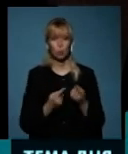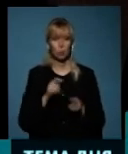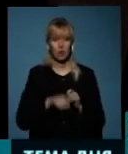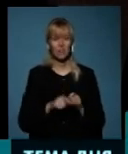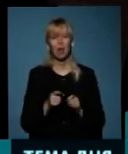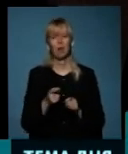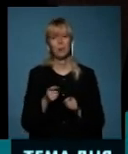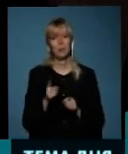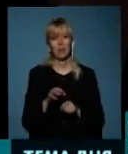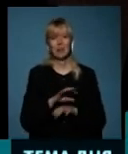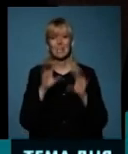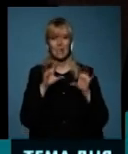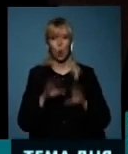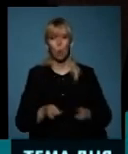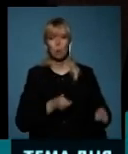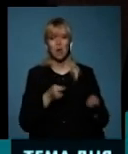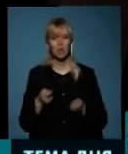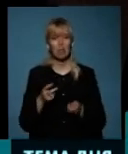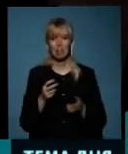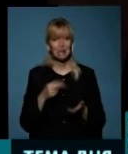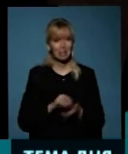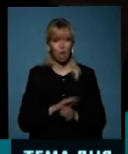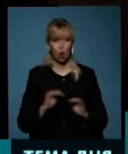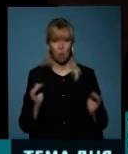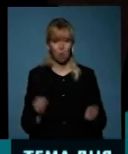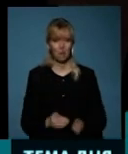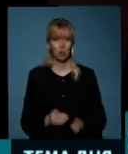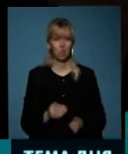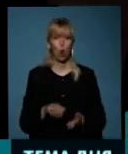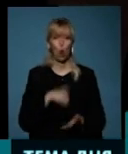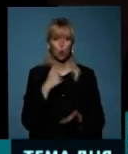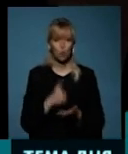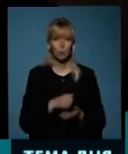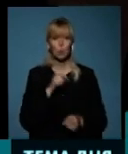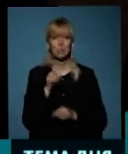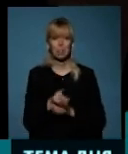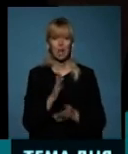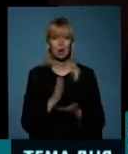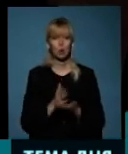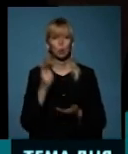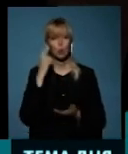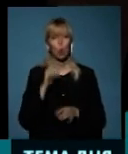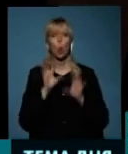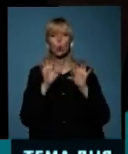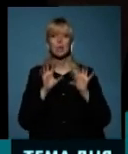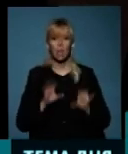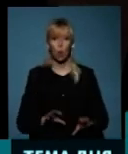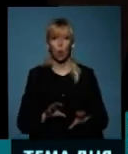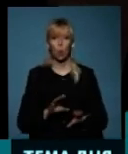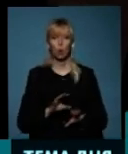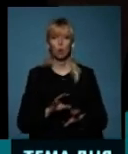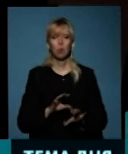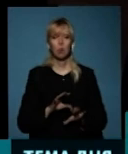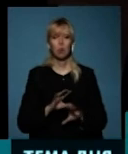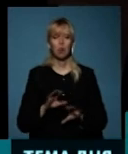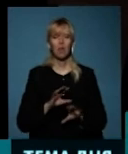разом з тим нелегальних перевізників не стало менше. Того основною задачею є, думаю, щоб легалізувати нелегальних